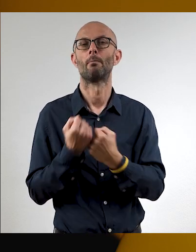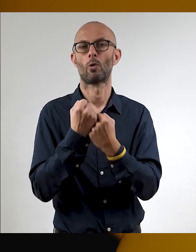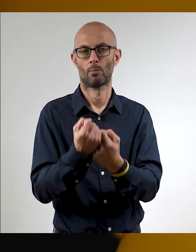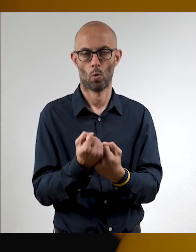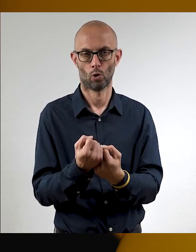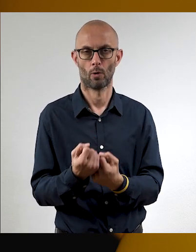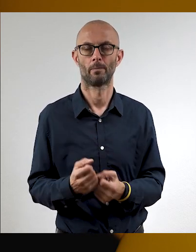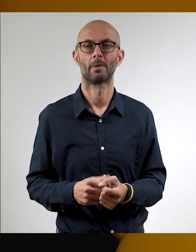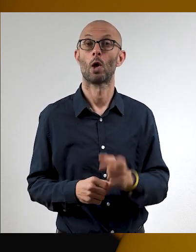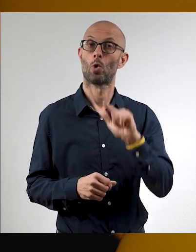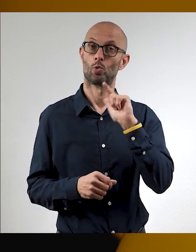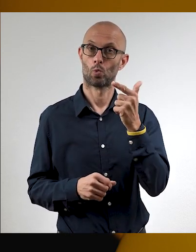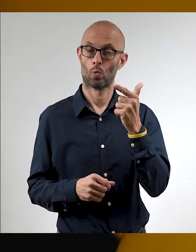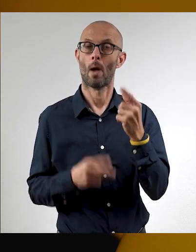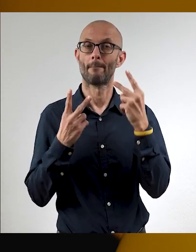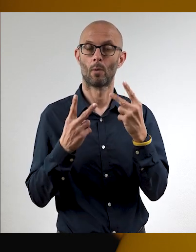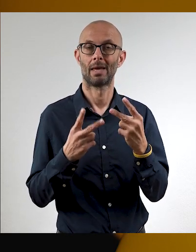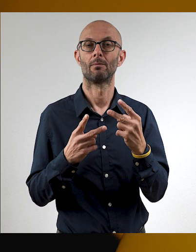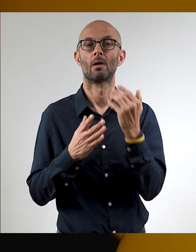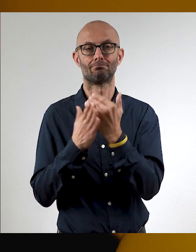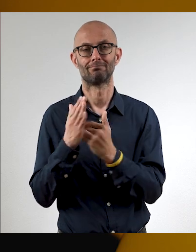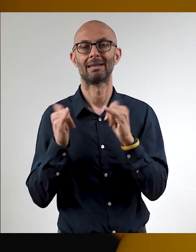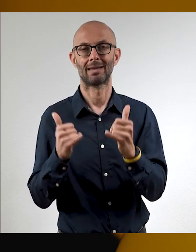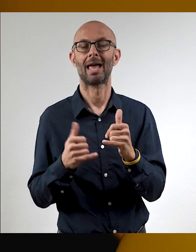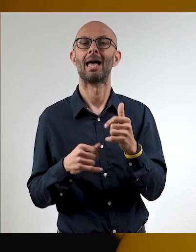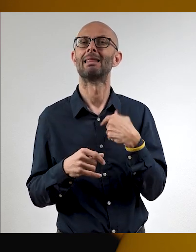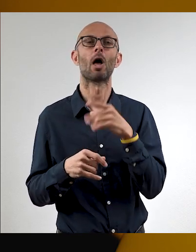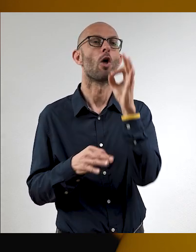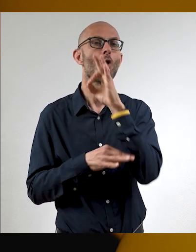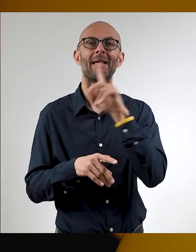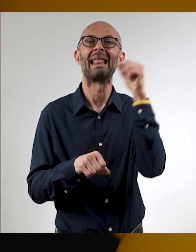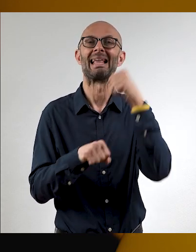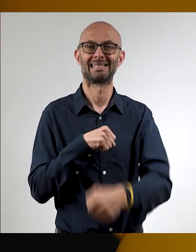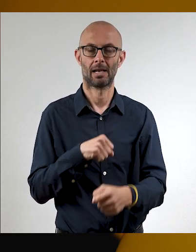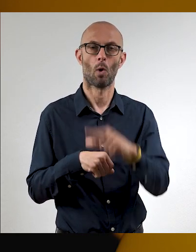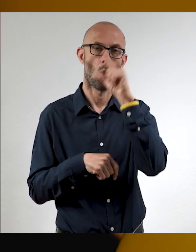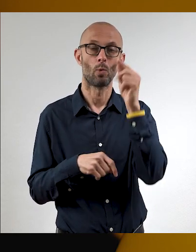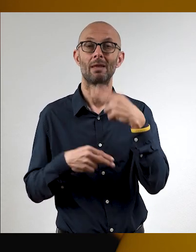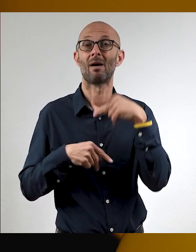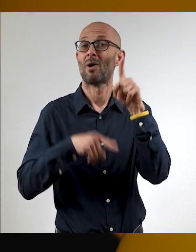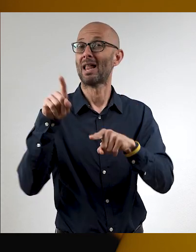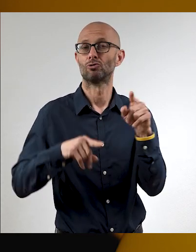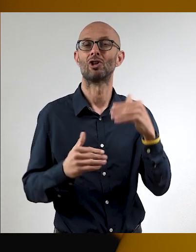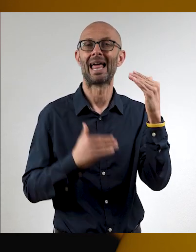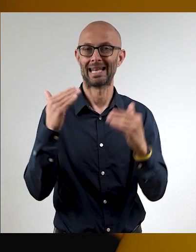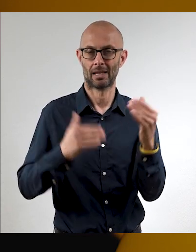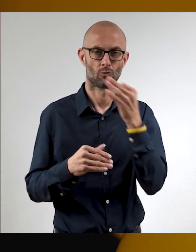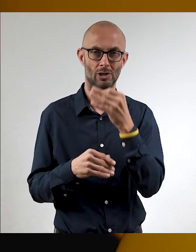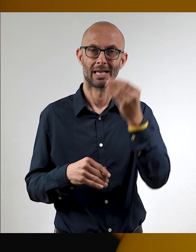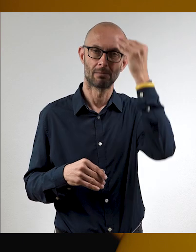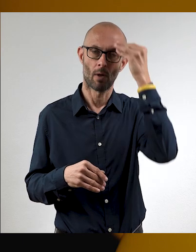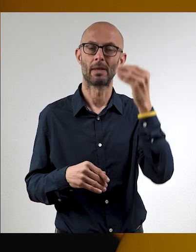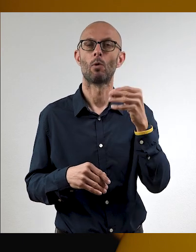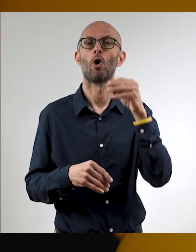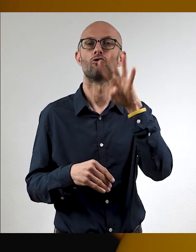podporo. Drugo pomembno vodilo je, da nikogar ne silimo. Ljudje imamo različen ritem. Če se spomnimo